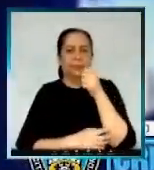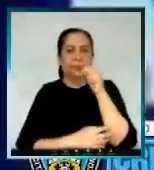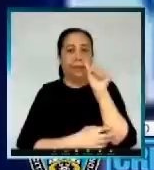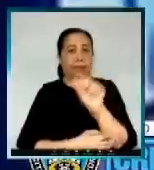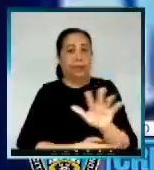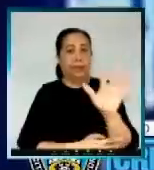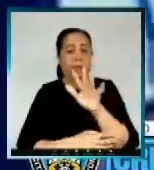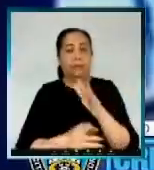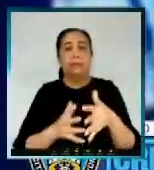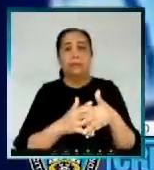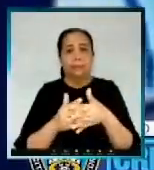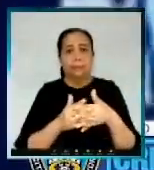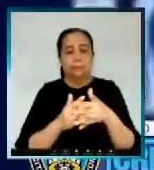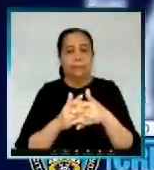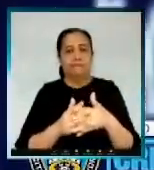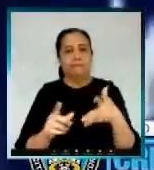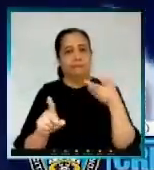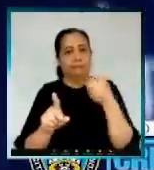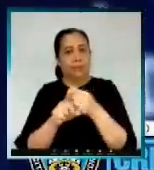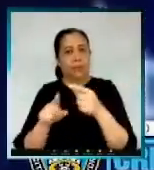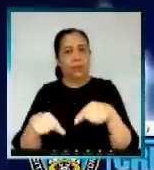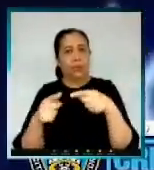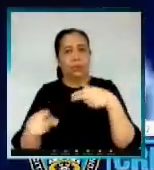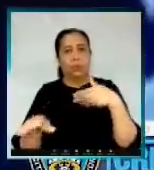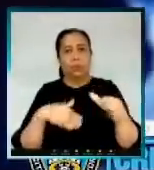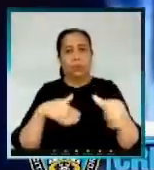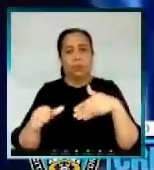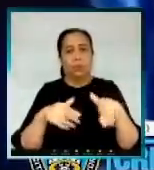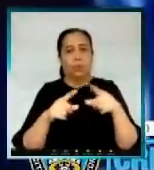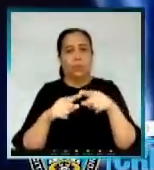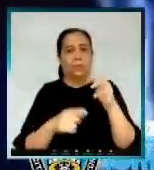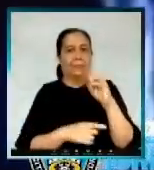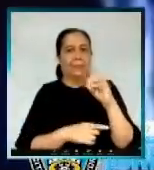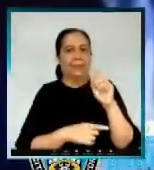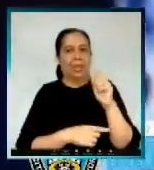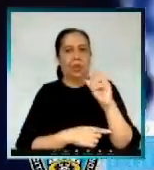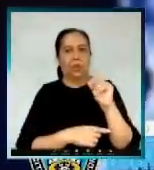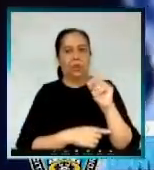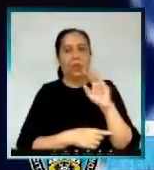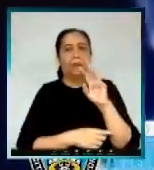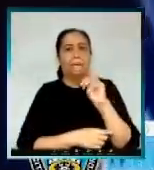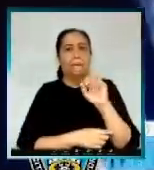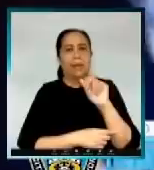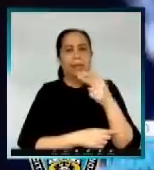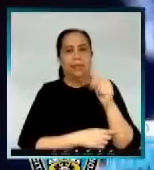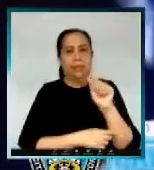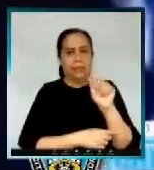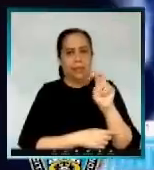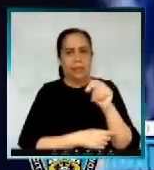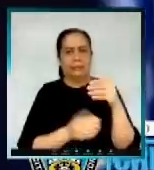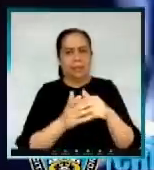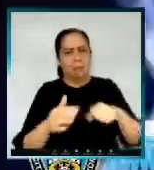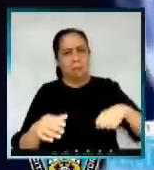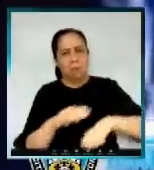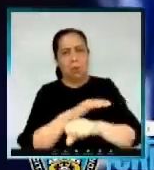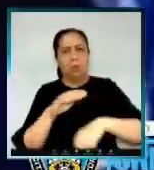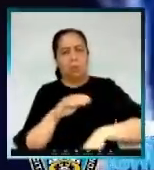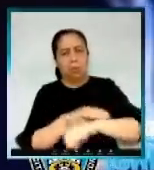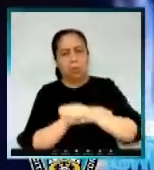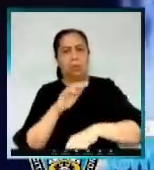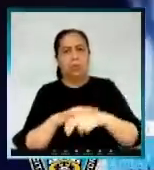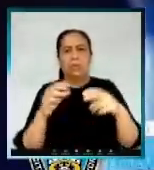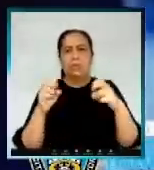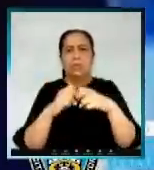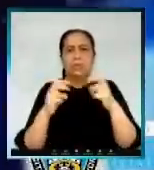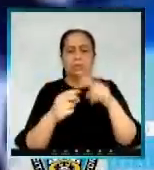ang inatake rin habang naglalakad sa Midtown Manhattan. Makailang beses siyang sinipa ng suspect kahit pa